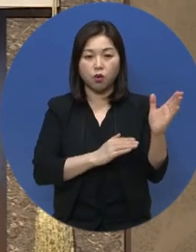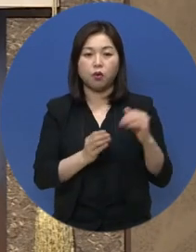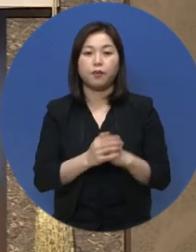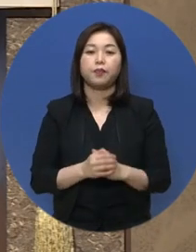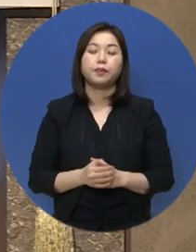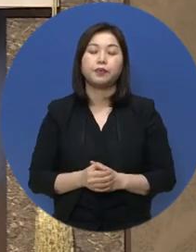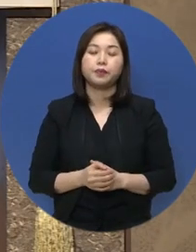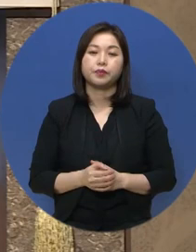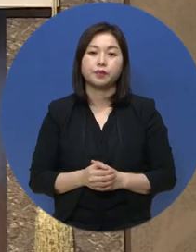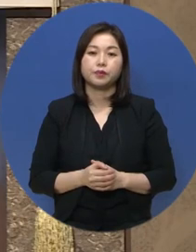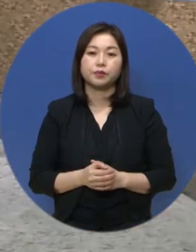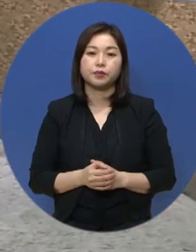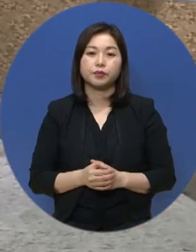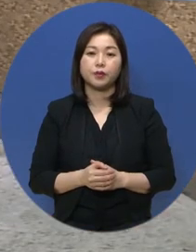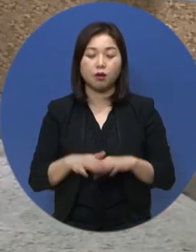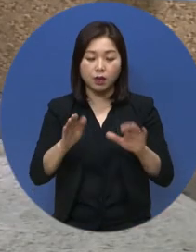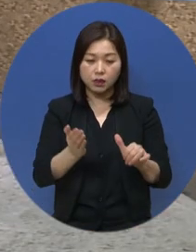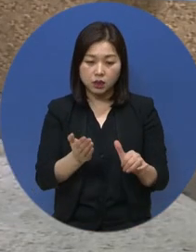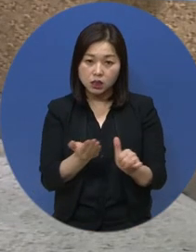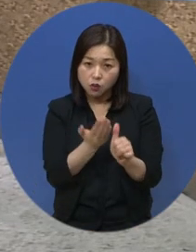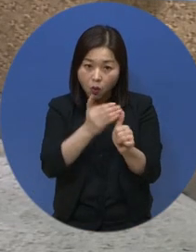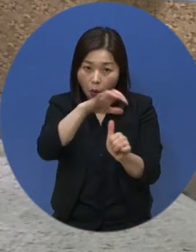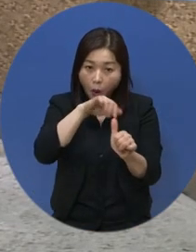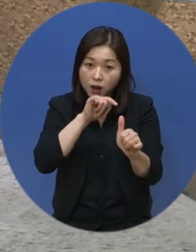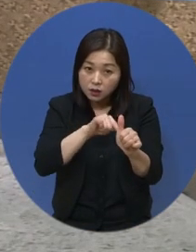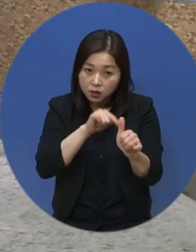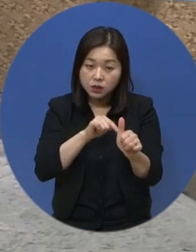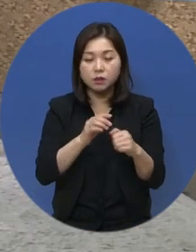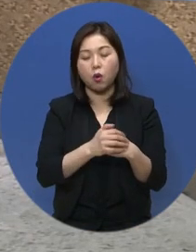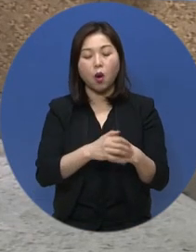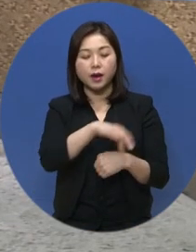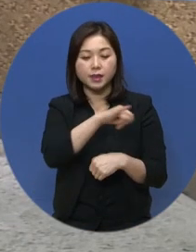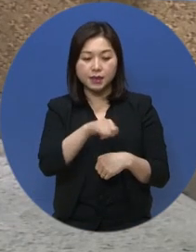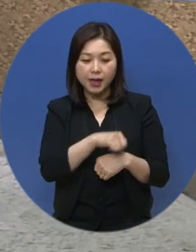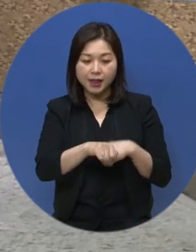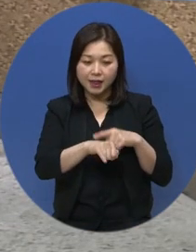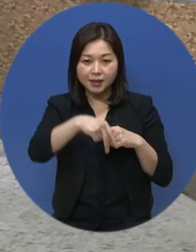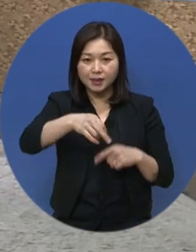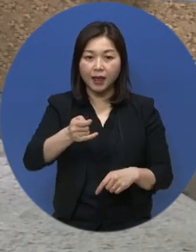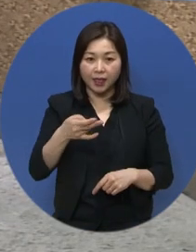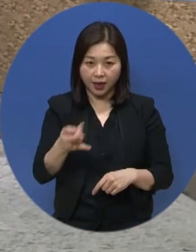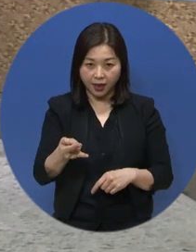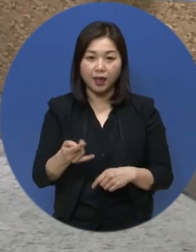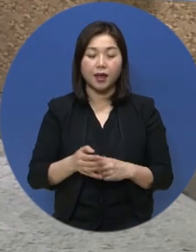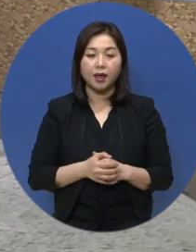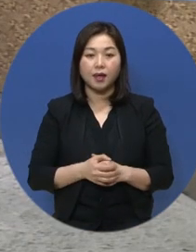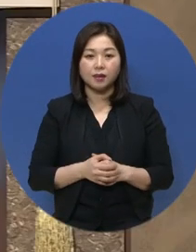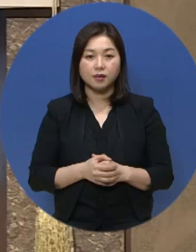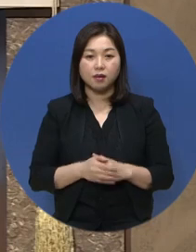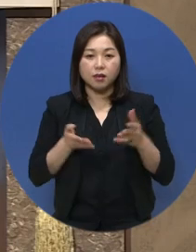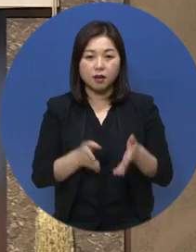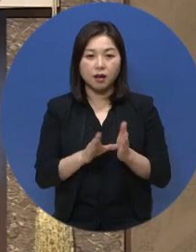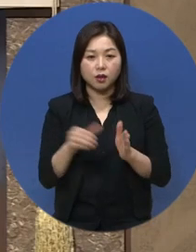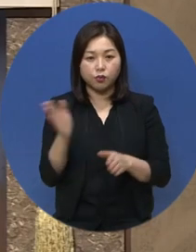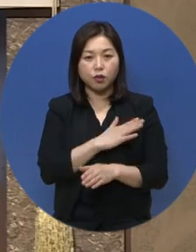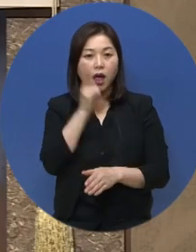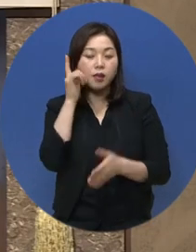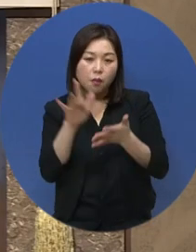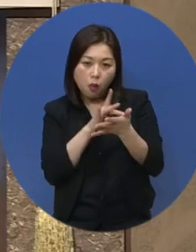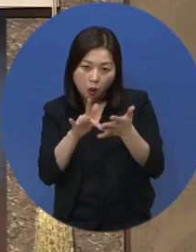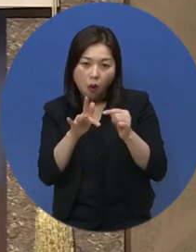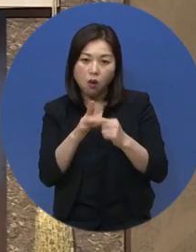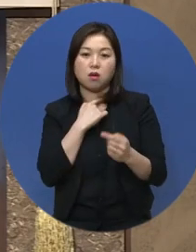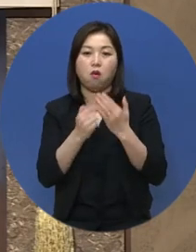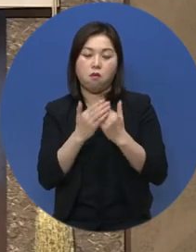아이들이 Z세대 아이들이잖아요. 예. 나면서부터 스마트폰을 만지고 자란 아이들이에요. 네. 그런 아이들을 이제 이미